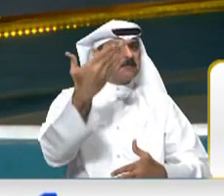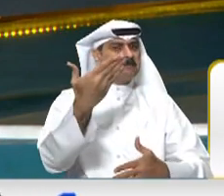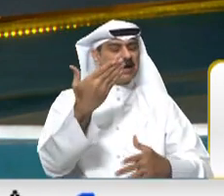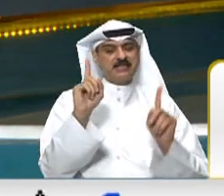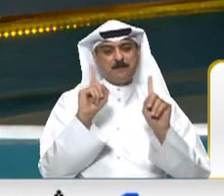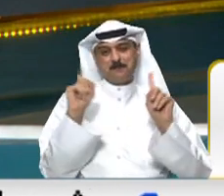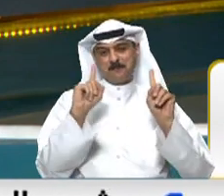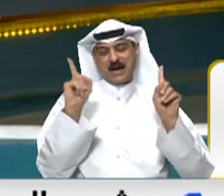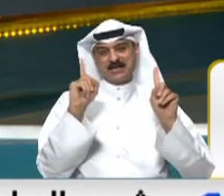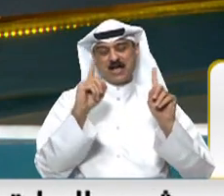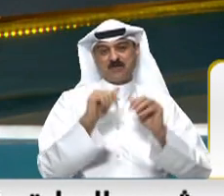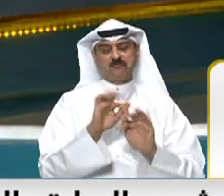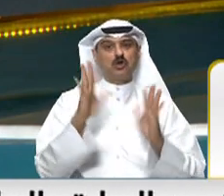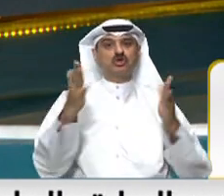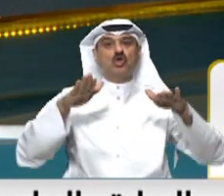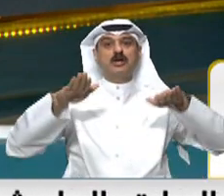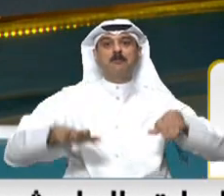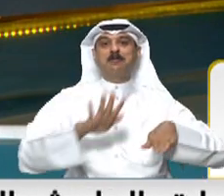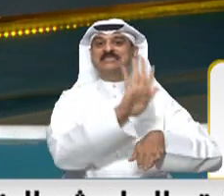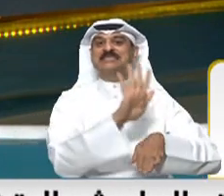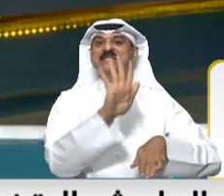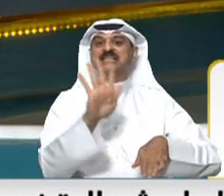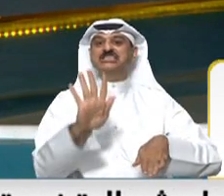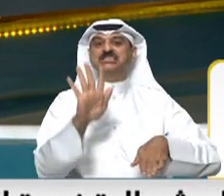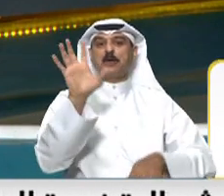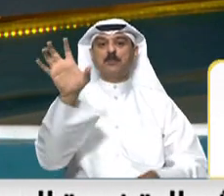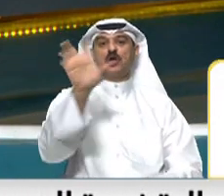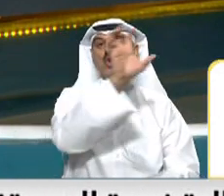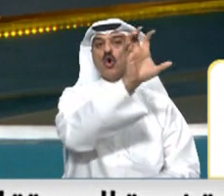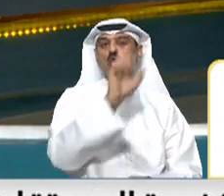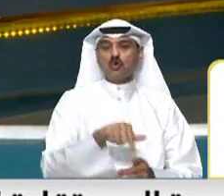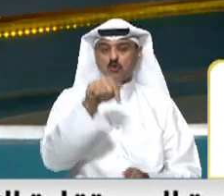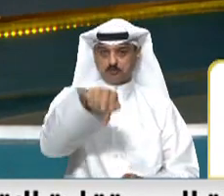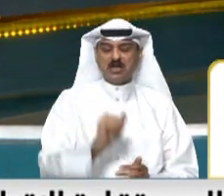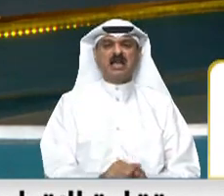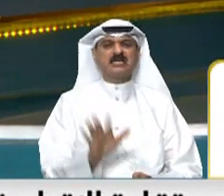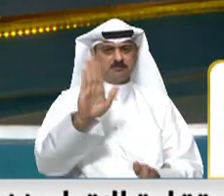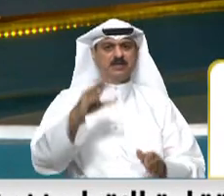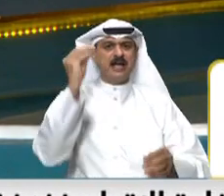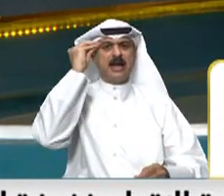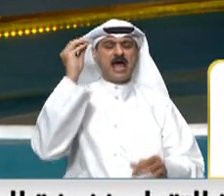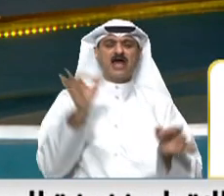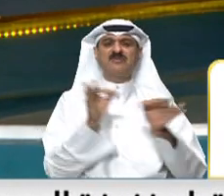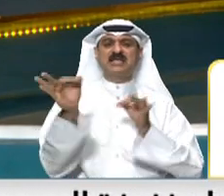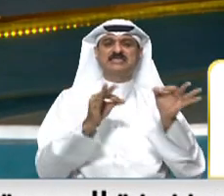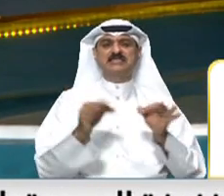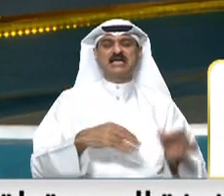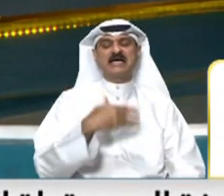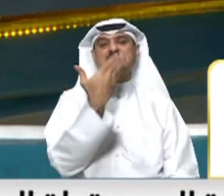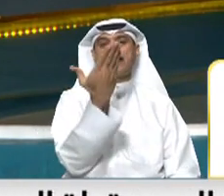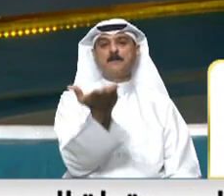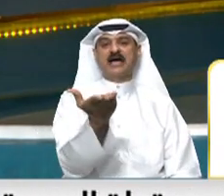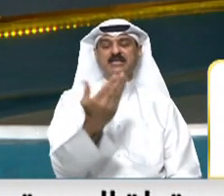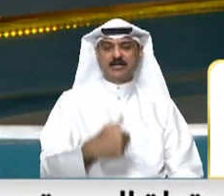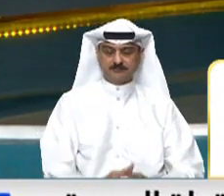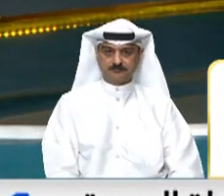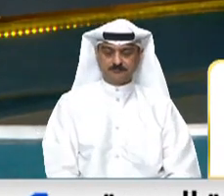لن تحدد ملامح البرلمان فحسب، بل ستعكس أيضا الاتجاهات السياسية المستقبلية للقارة